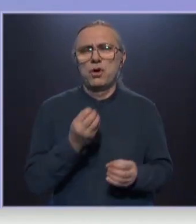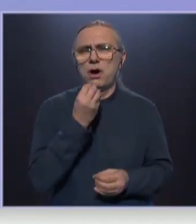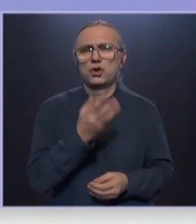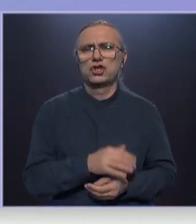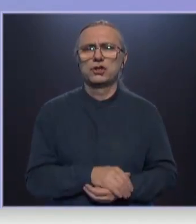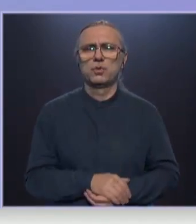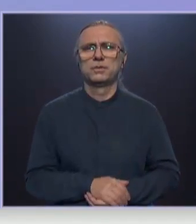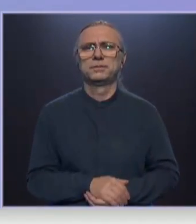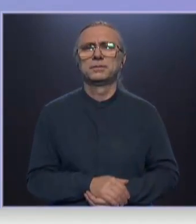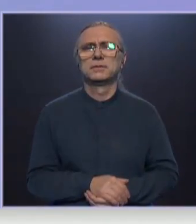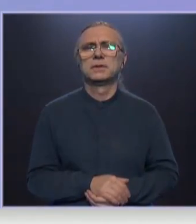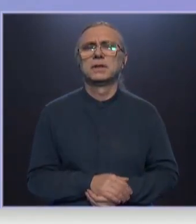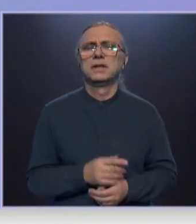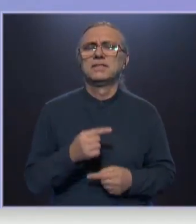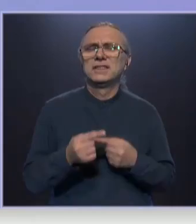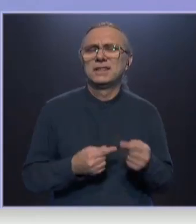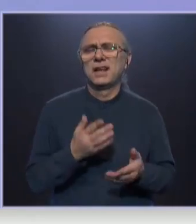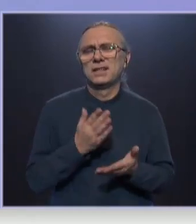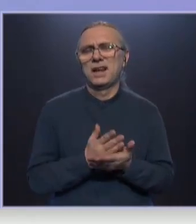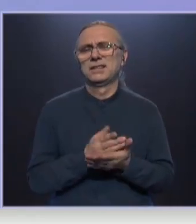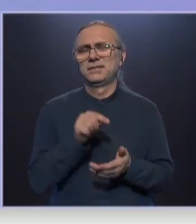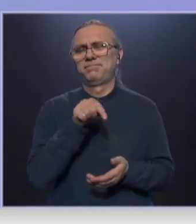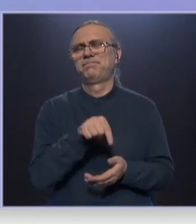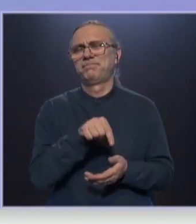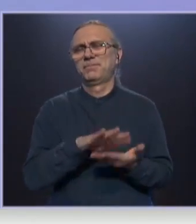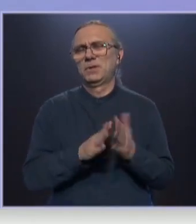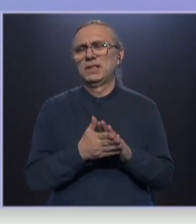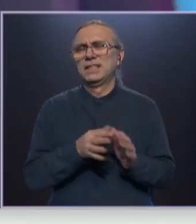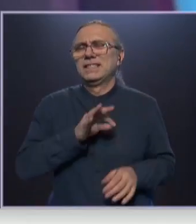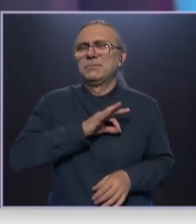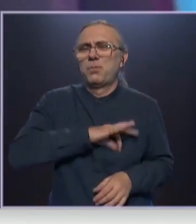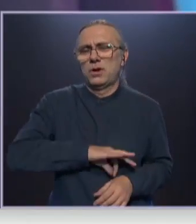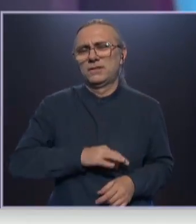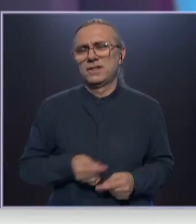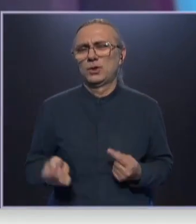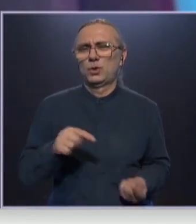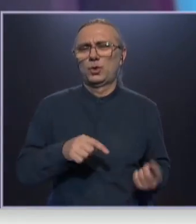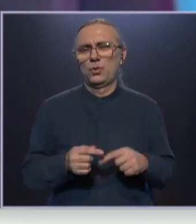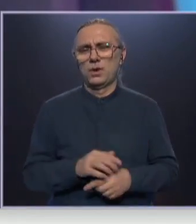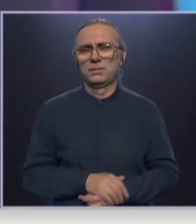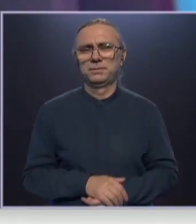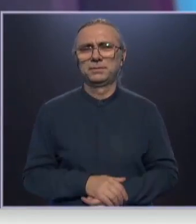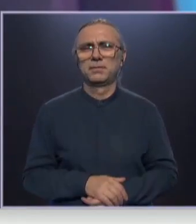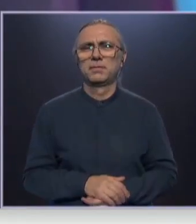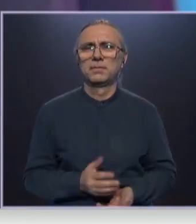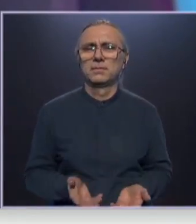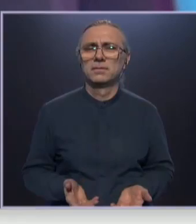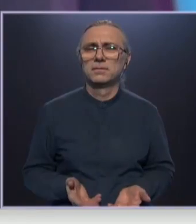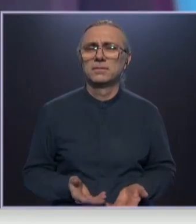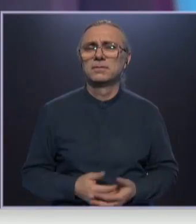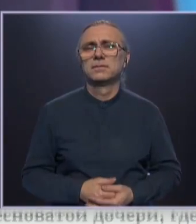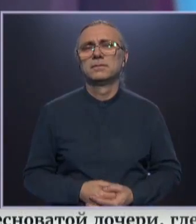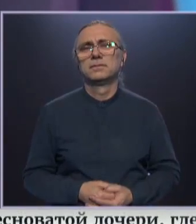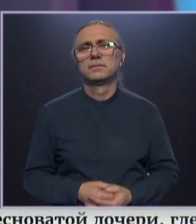всегда есть использование друг друга, понимаете, вот. И решать, вот опять же, мы, получается, какое с